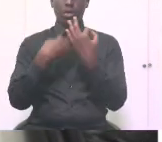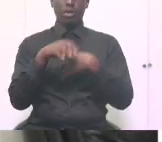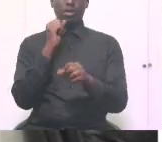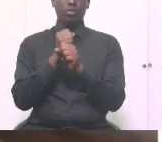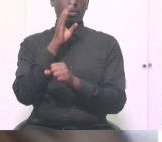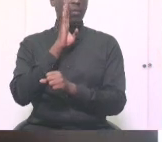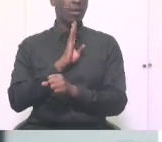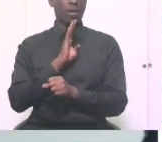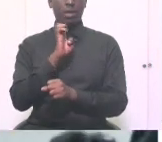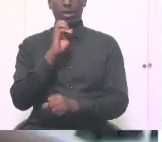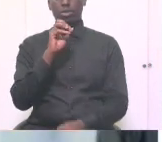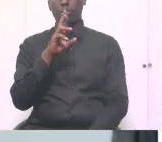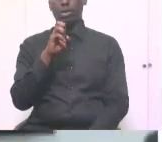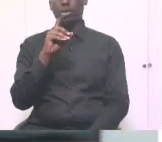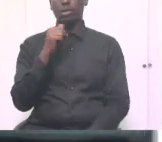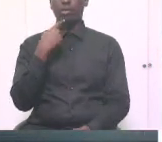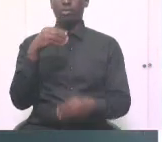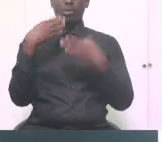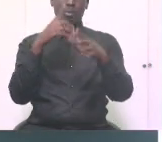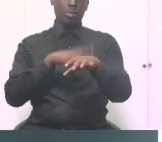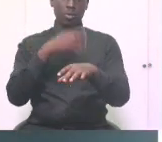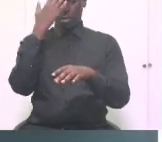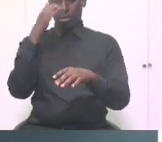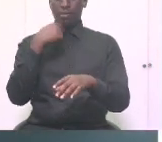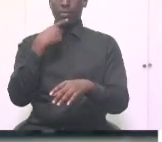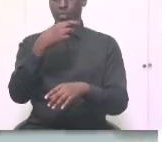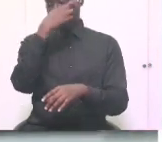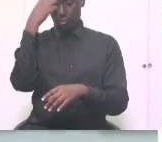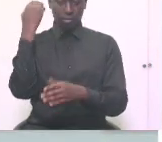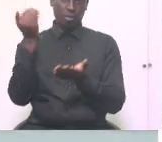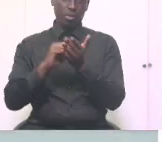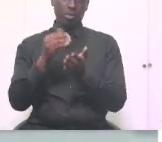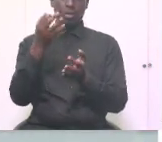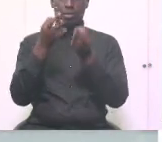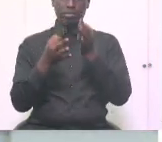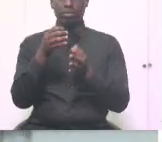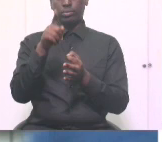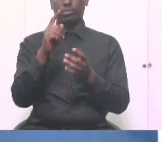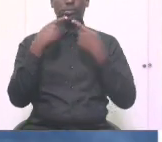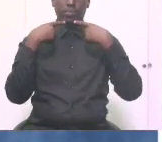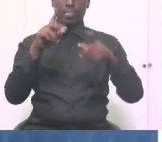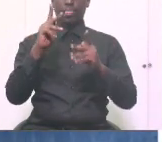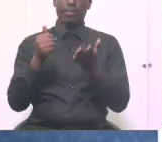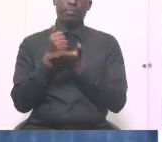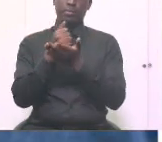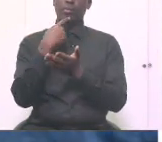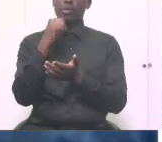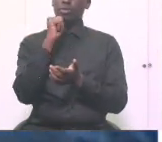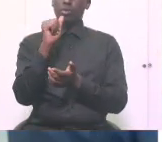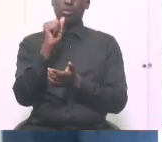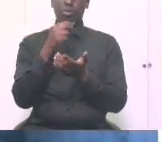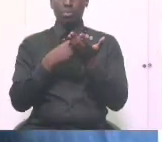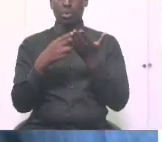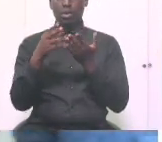inzoga. Bamporiki Edouard nawe wahawe umwanya ngo agire icyo avuga ku mpamvu z'ubujurire bwe ndetse n'ibyatangajwe n'abamwunganira. Yavuze ko atari umwere kuri